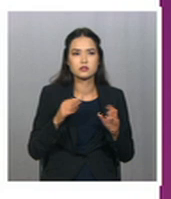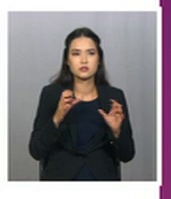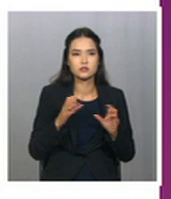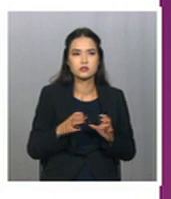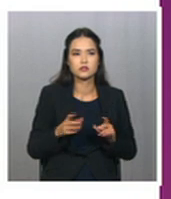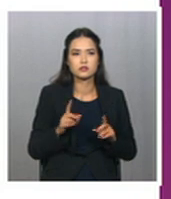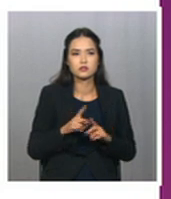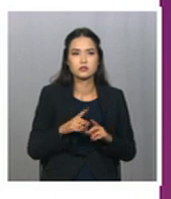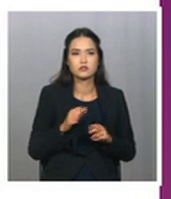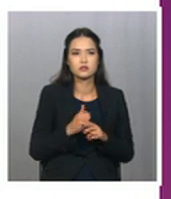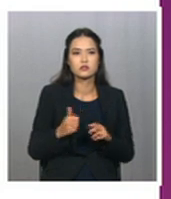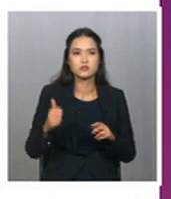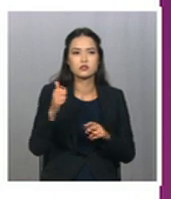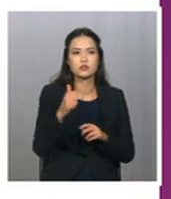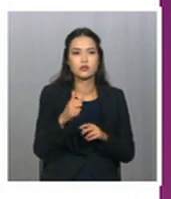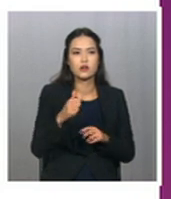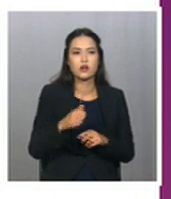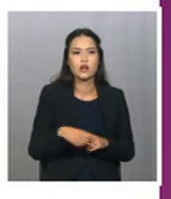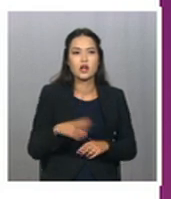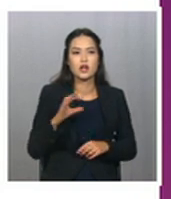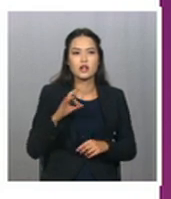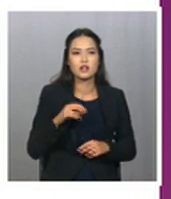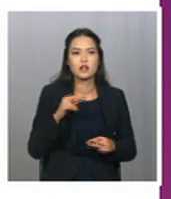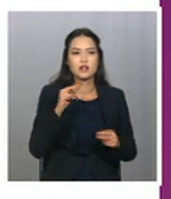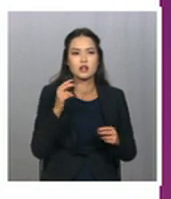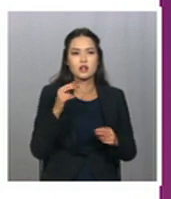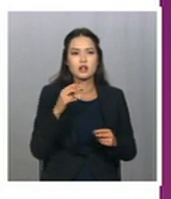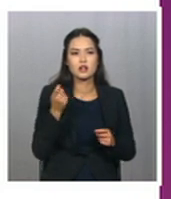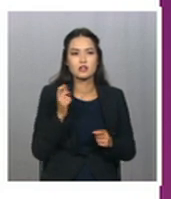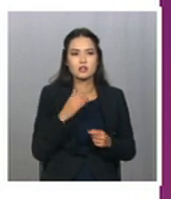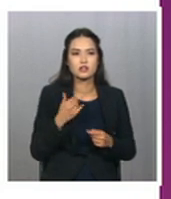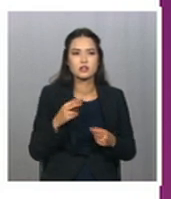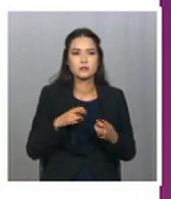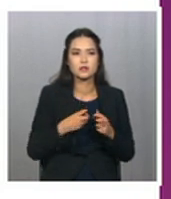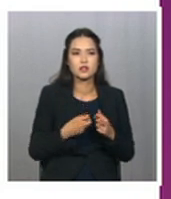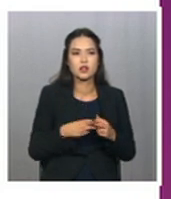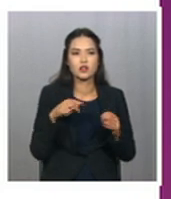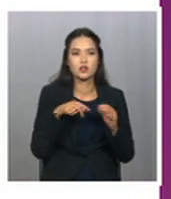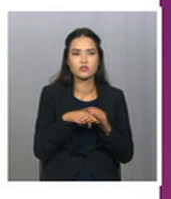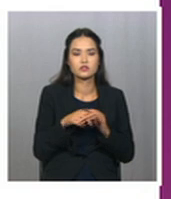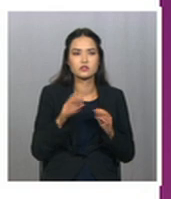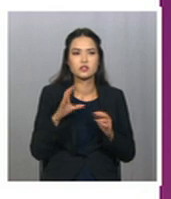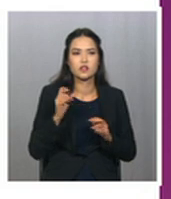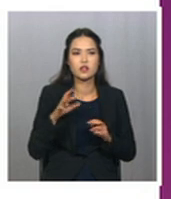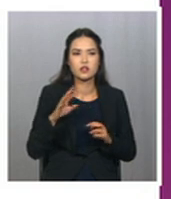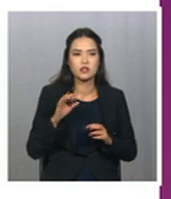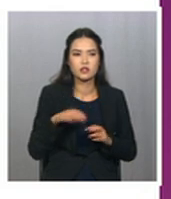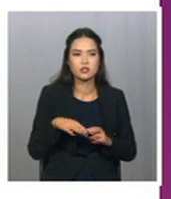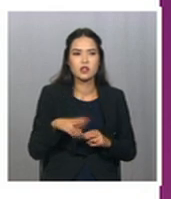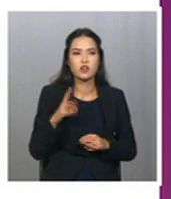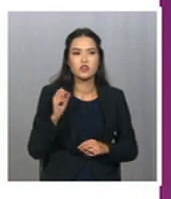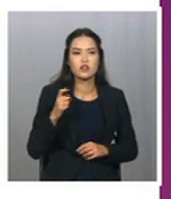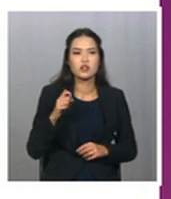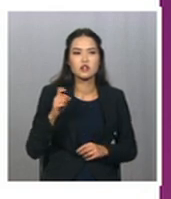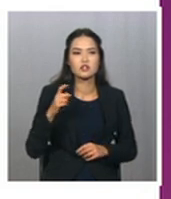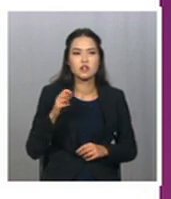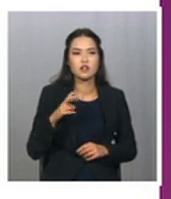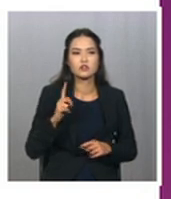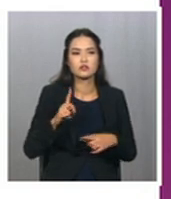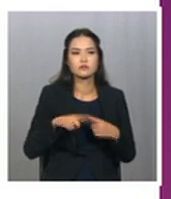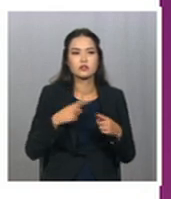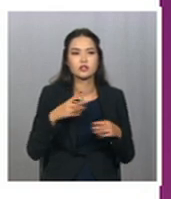таққа отырғызу, әскери мәселелер, ішкі саясат, Шыңғысхан ұрпақтары